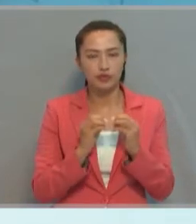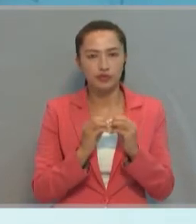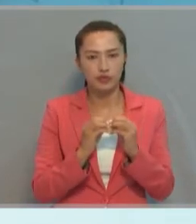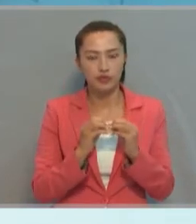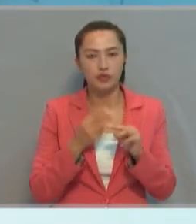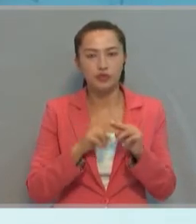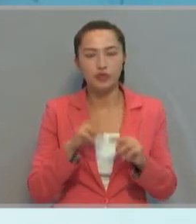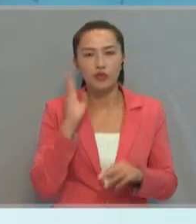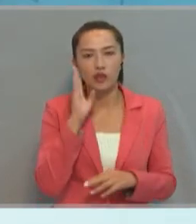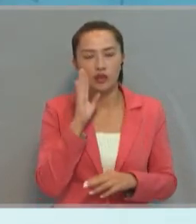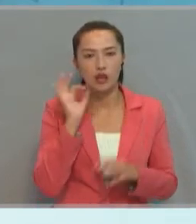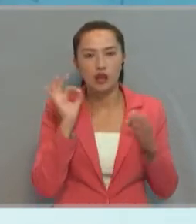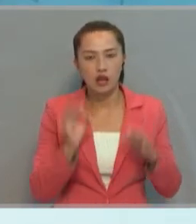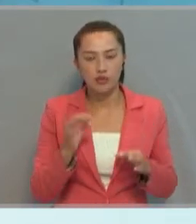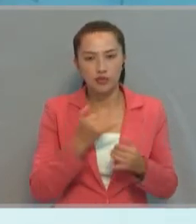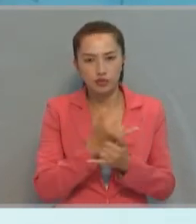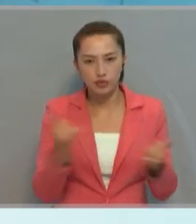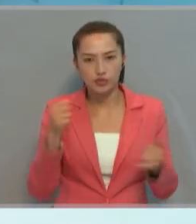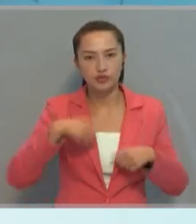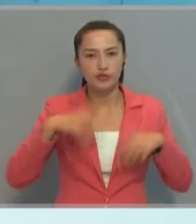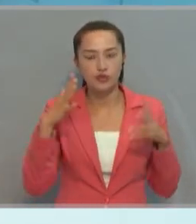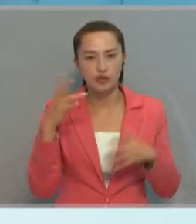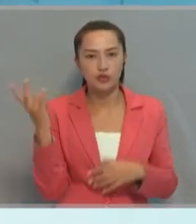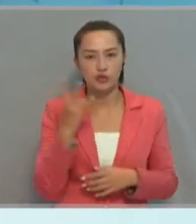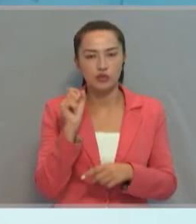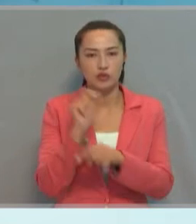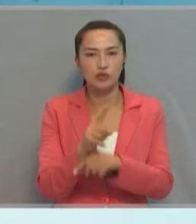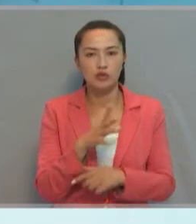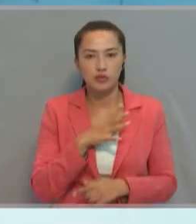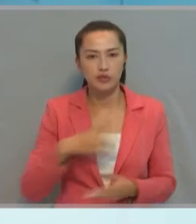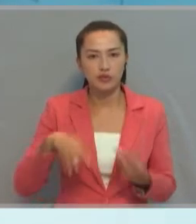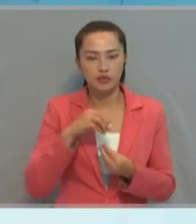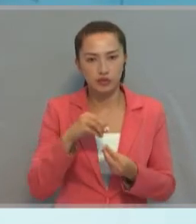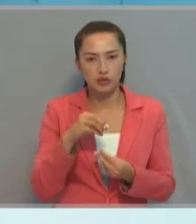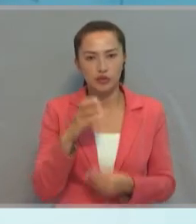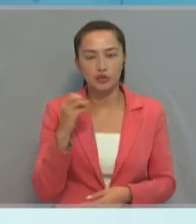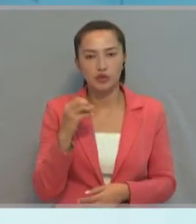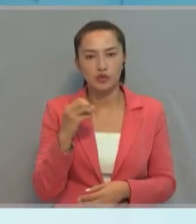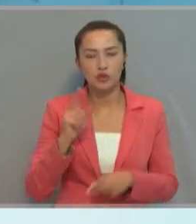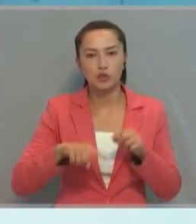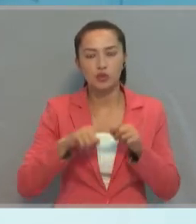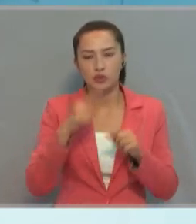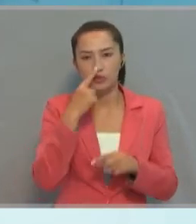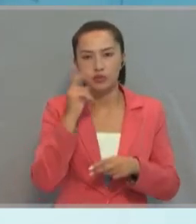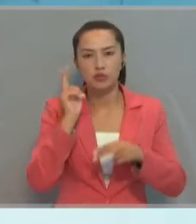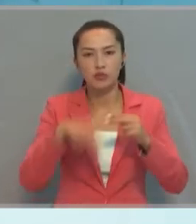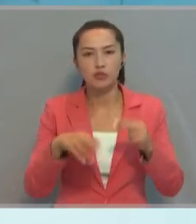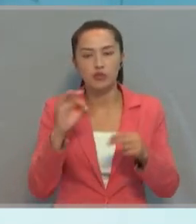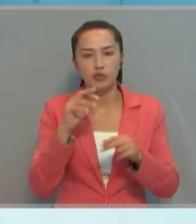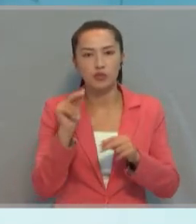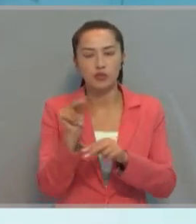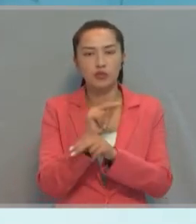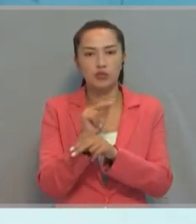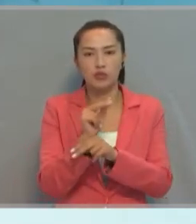сапалы ауыз су мен мемлекеттік жарықты жеткізіп беруді тапсырған болатын. Осы орайда құрылысы аяқталуға жақын 1М1